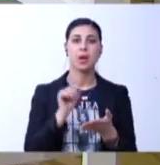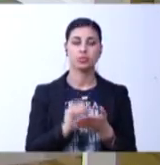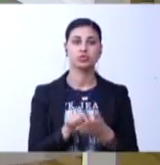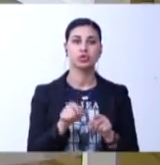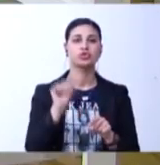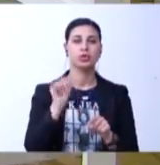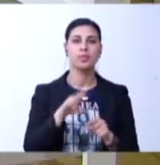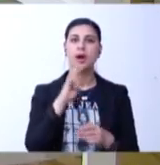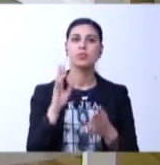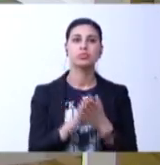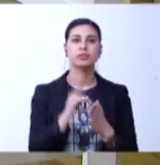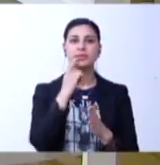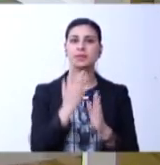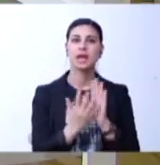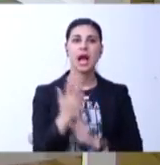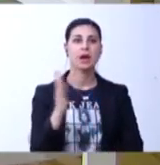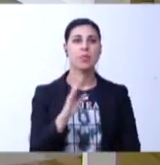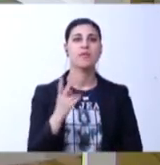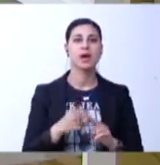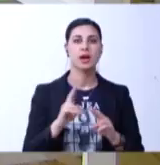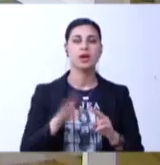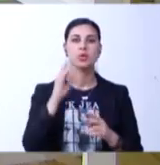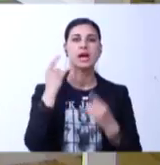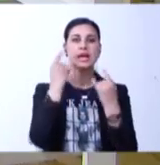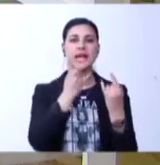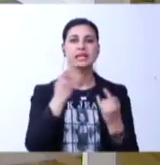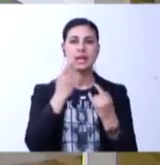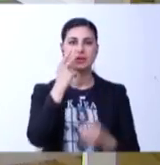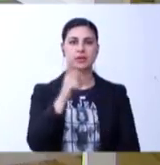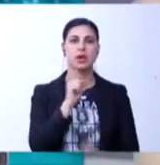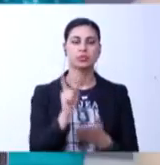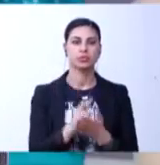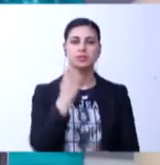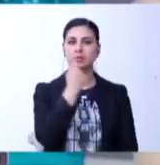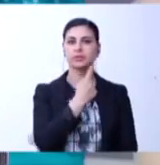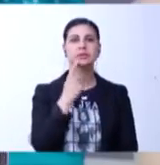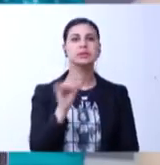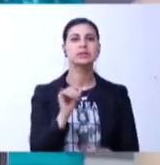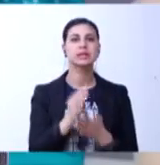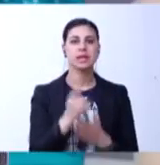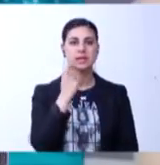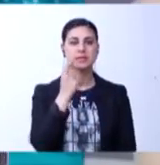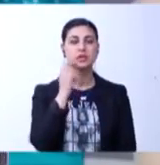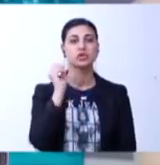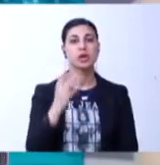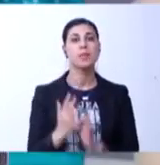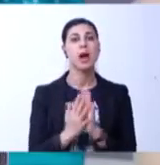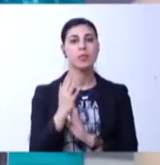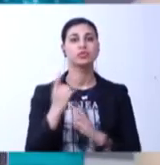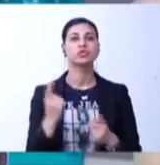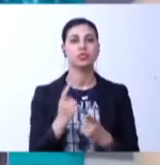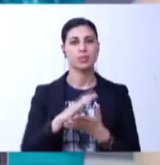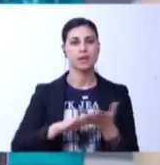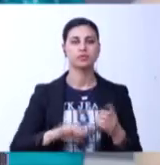შეიძლება მუდმივი კბილი აღარ ამოვიდეს. ეს უკვე რენტგენოლოგიურად უნდა ინახოს, როგორც შემთხვევებში შეიძლება კბილი ამოვიდეს და ყველაფერი